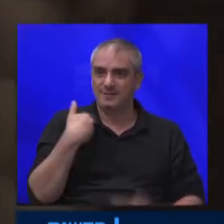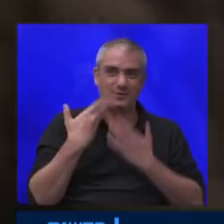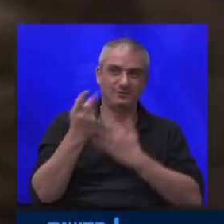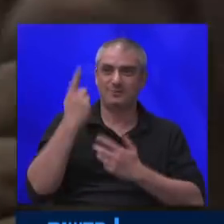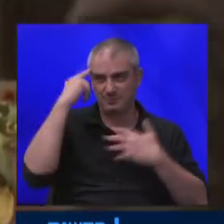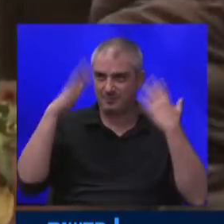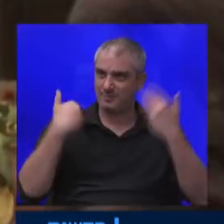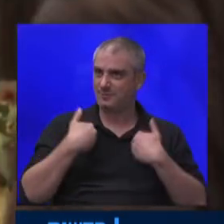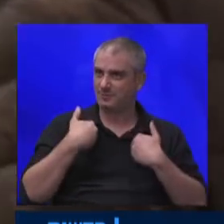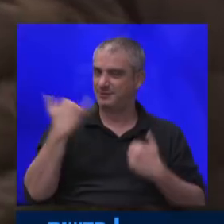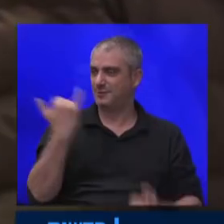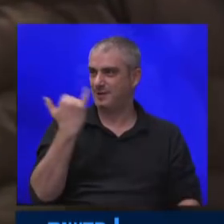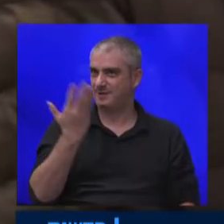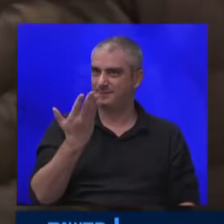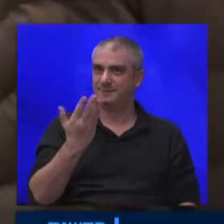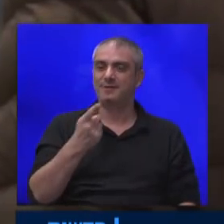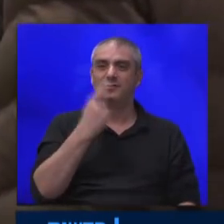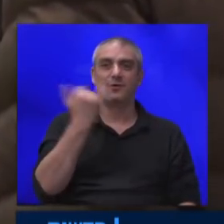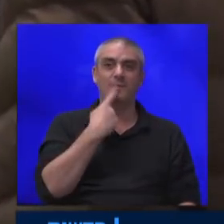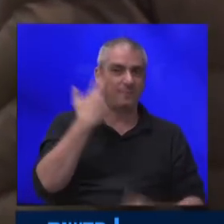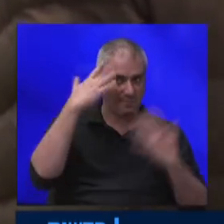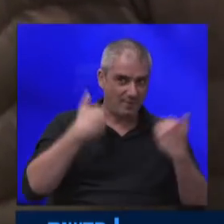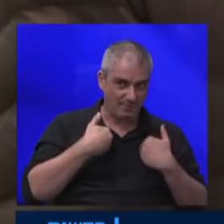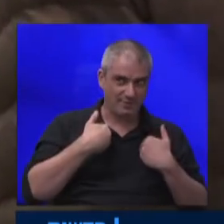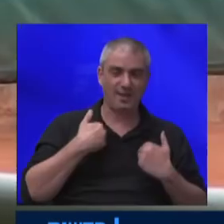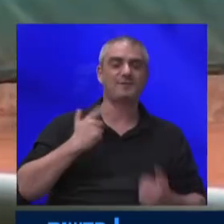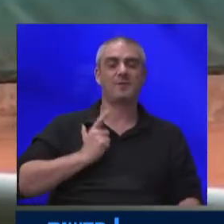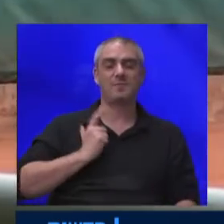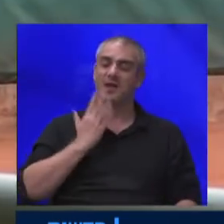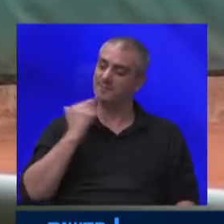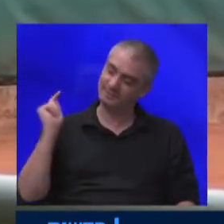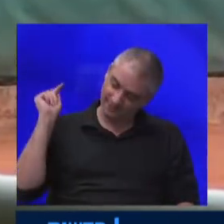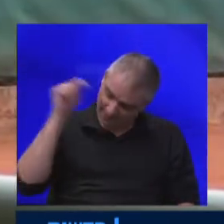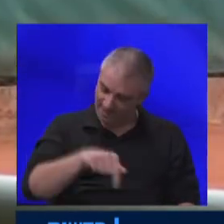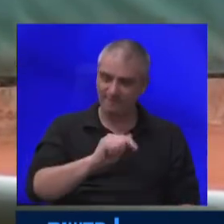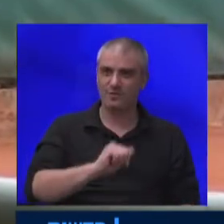אותי כל פעם, הוא כל הזמן מבלבל אותי. ואנחנו מחכים לישראלים.